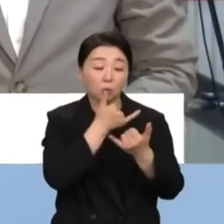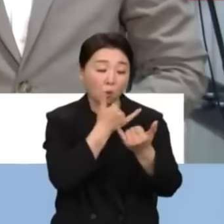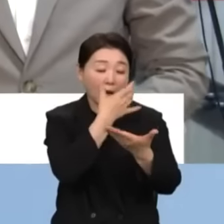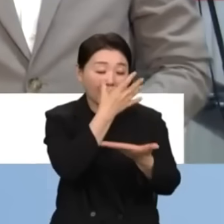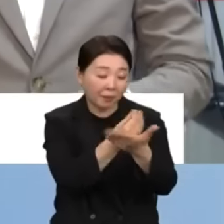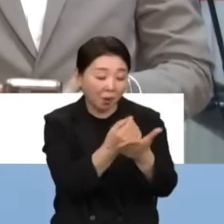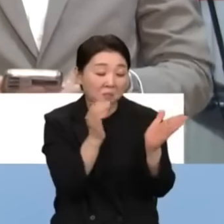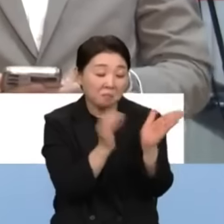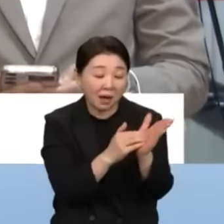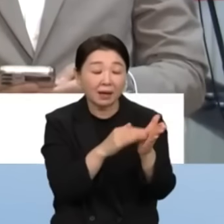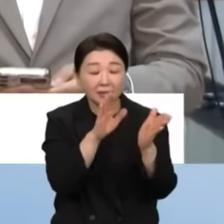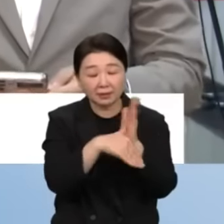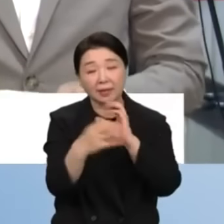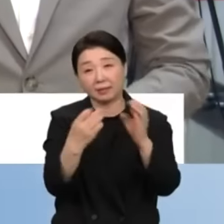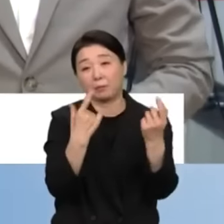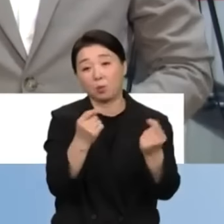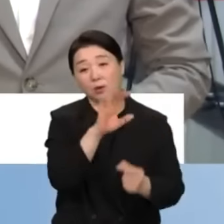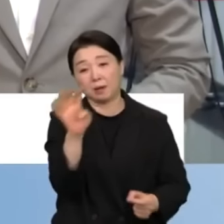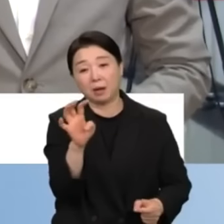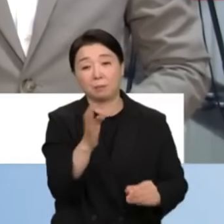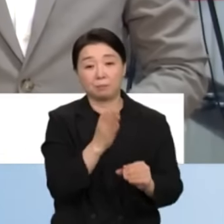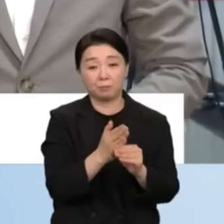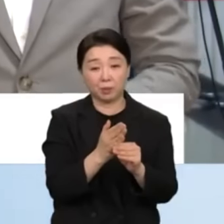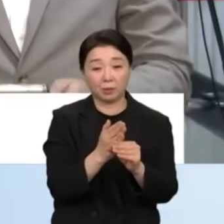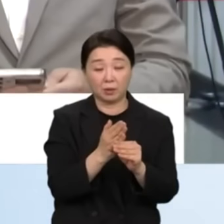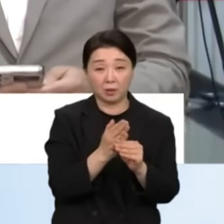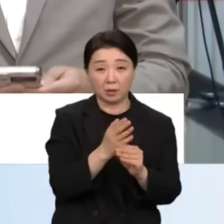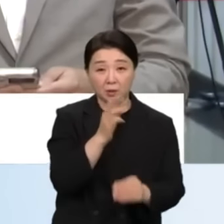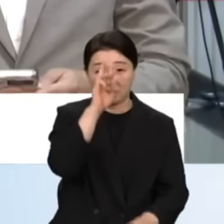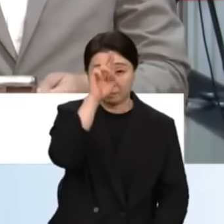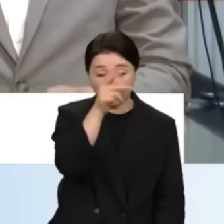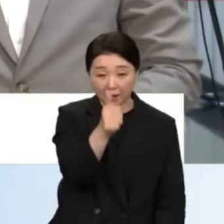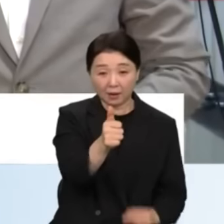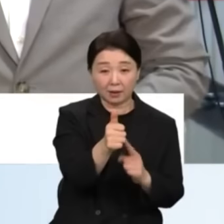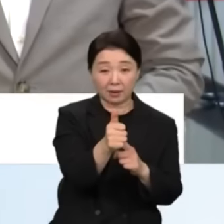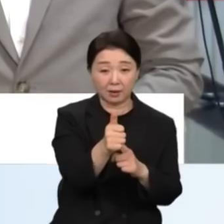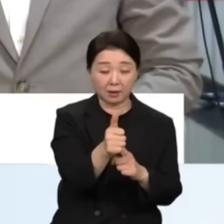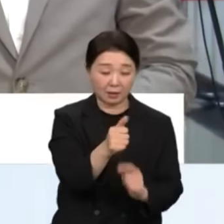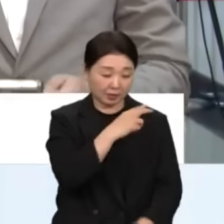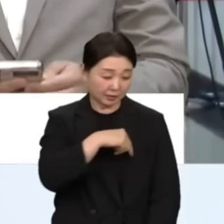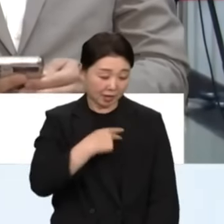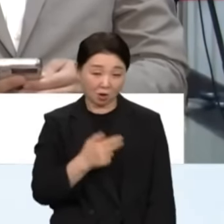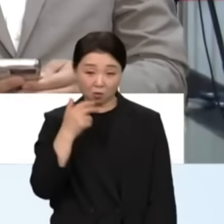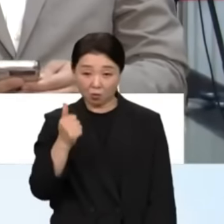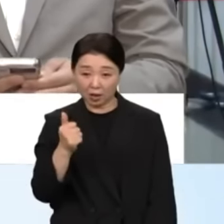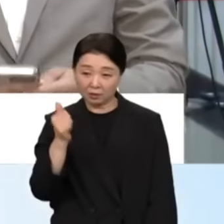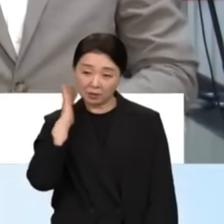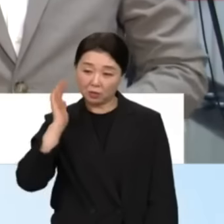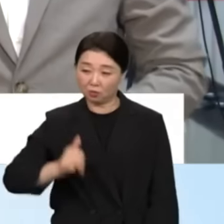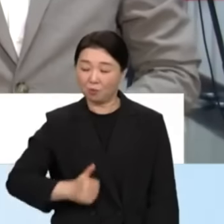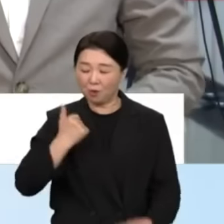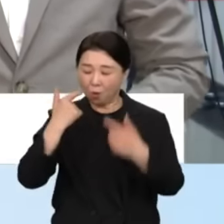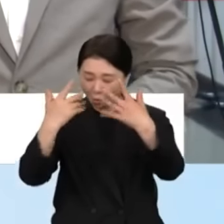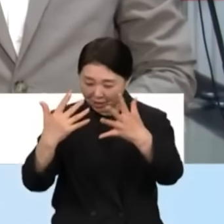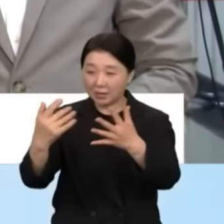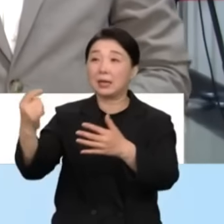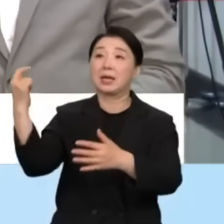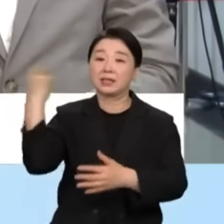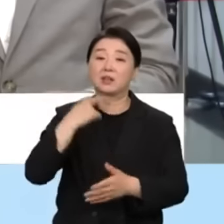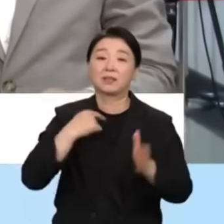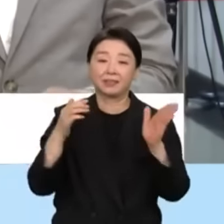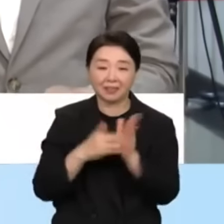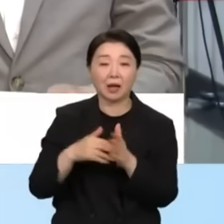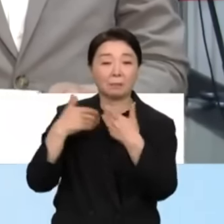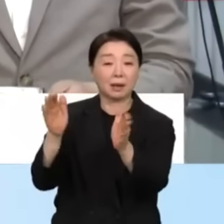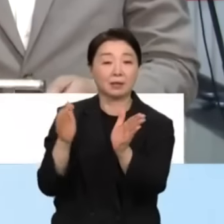같은 답변을 내놨습니다. 하지만 이에 대해 박정훈 전 수사단장은 사령관으로부터 VIP 경로서를 분명히 들었다고